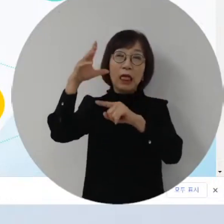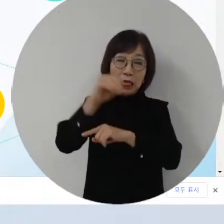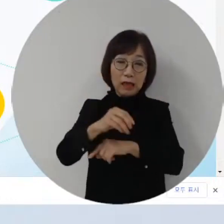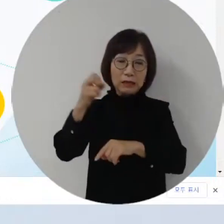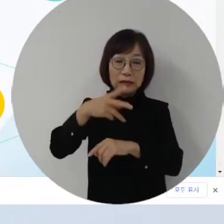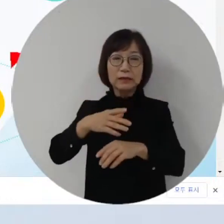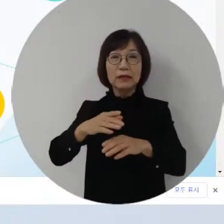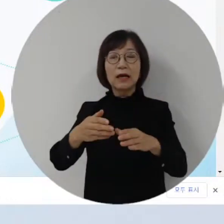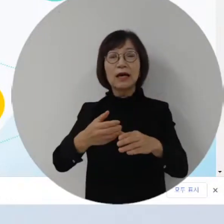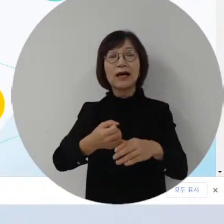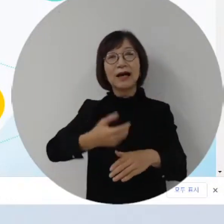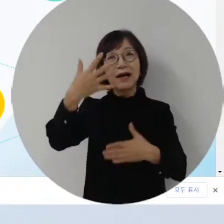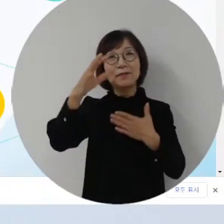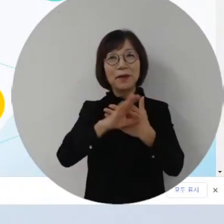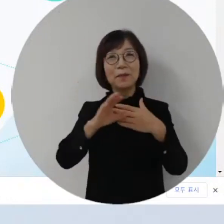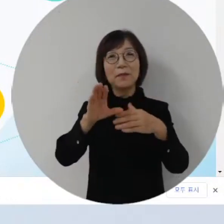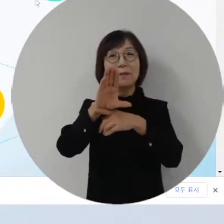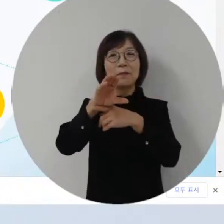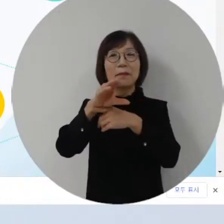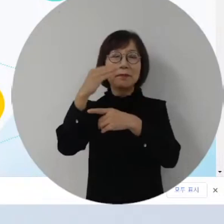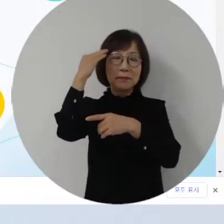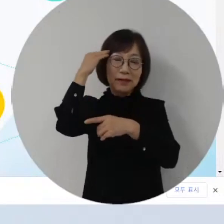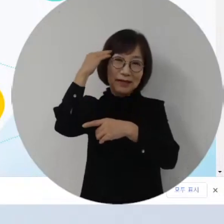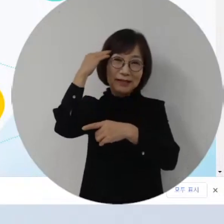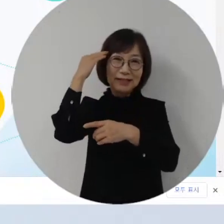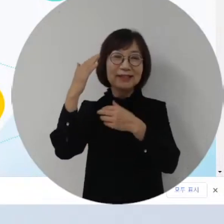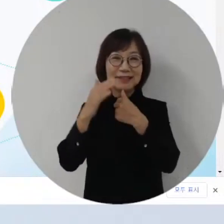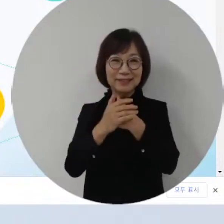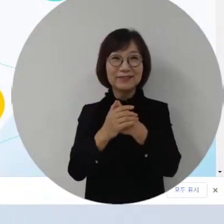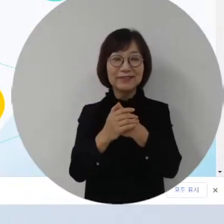끊어집니다. 이렇게 해서 설치가 되면은